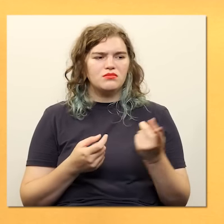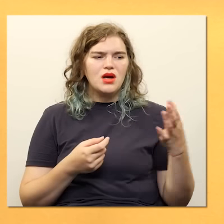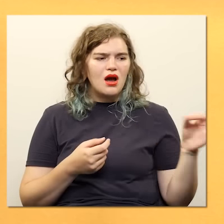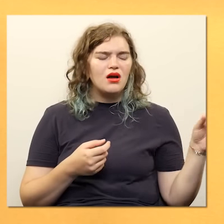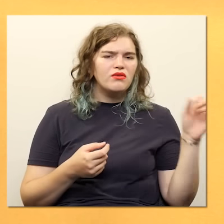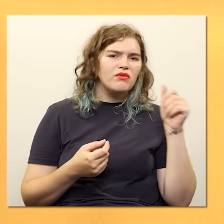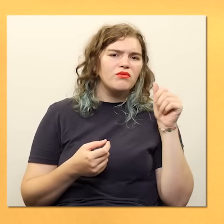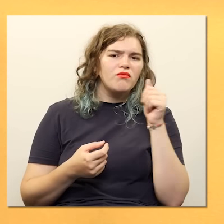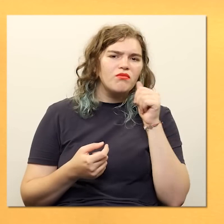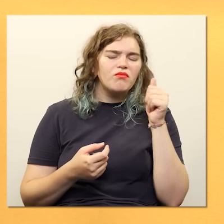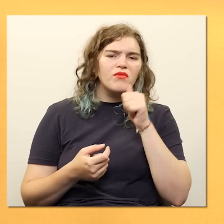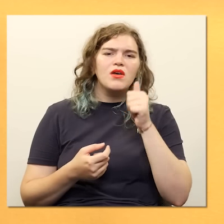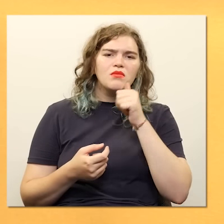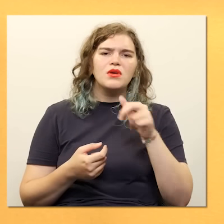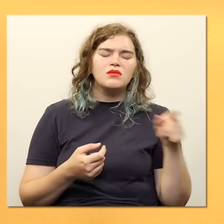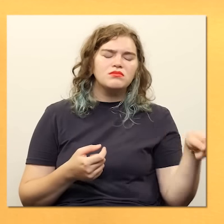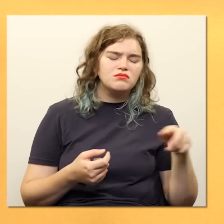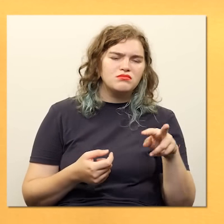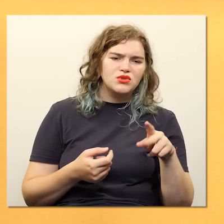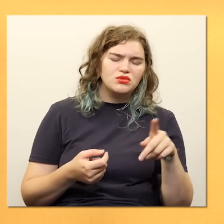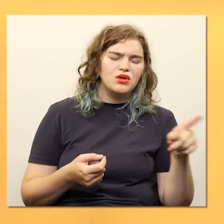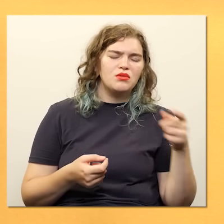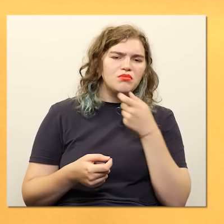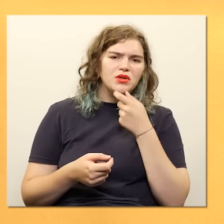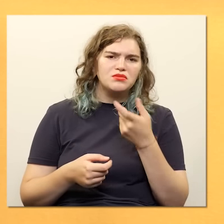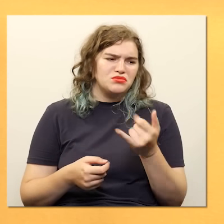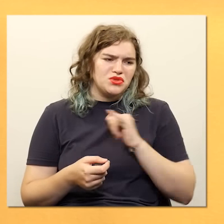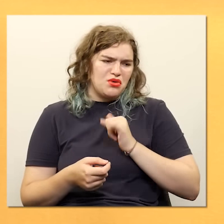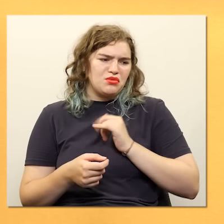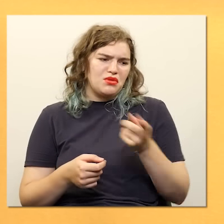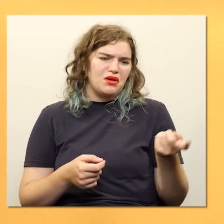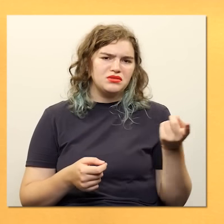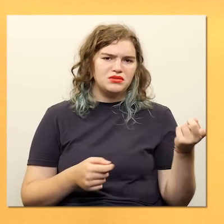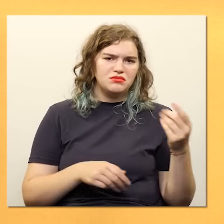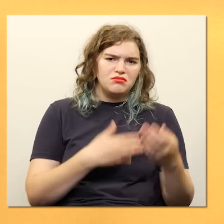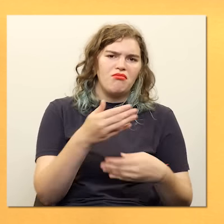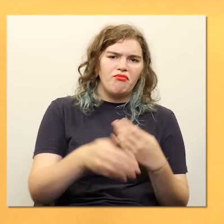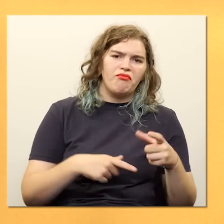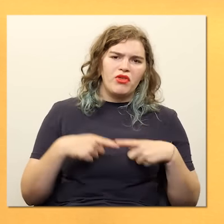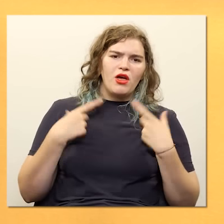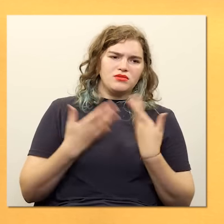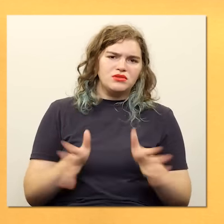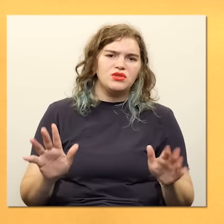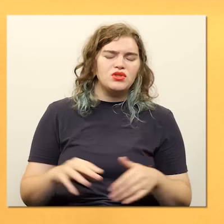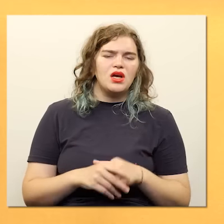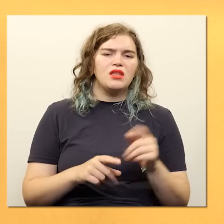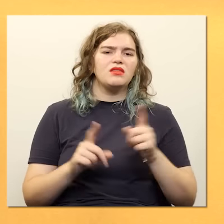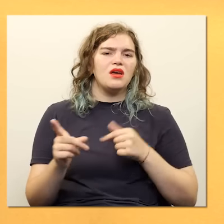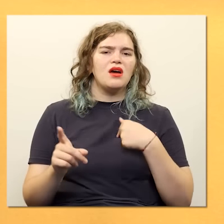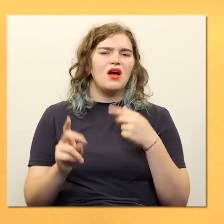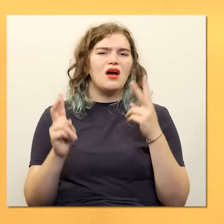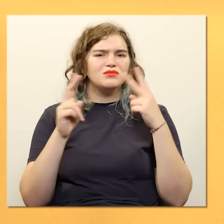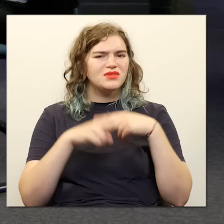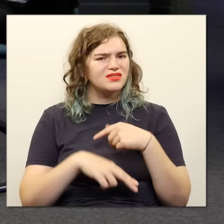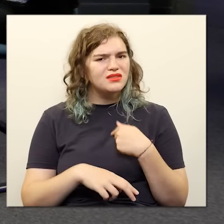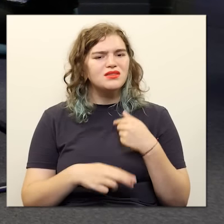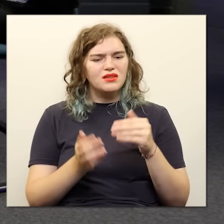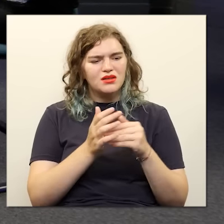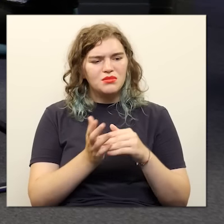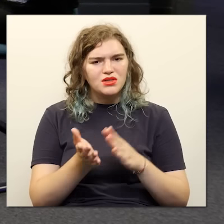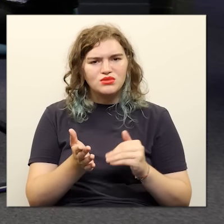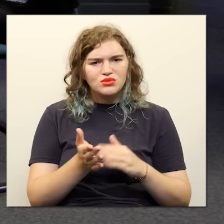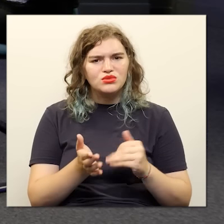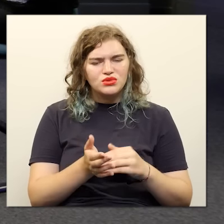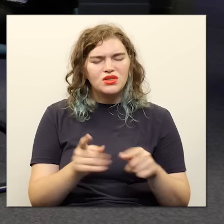perioada aia, erau numai surori bătrâne, pensionare, ce le pasă lor? O trecut prin viață. Nu a fost așa.